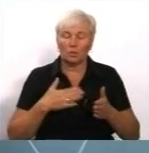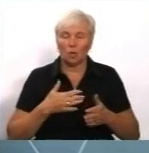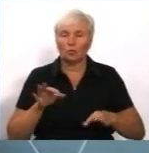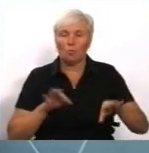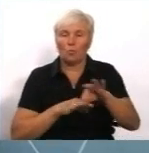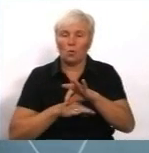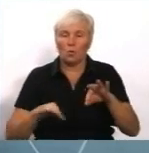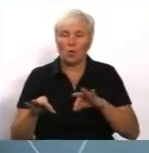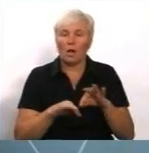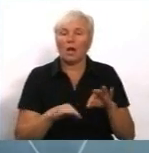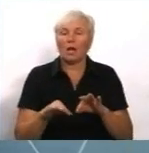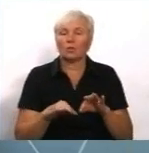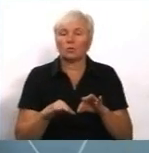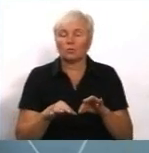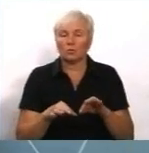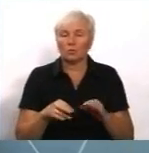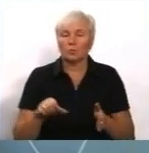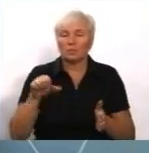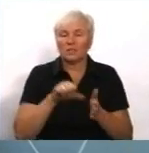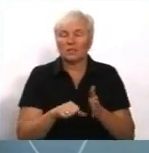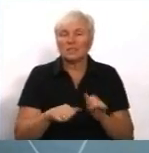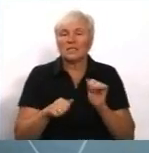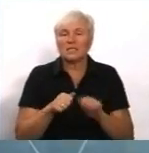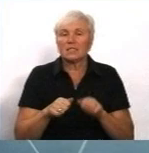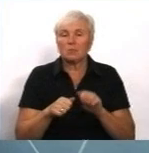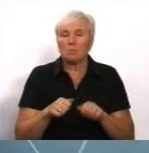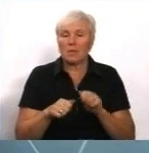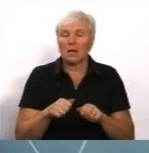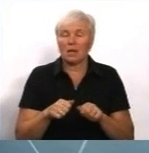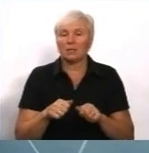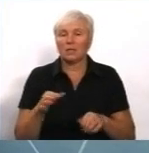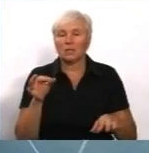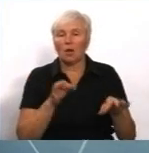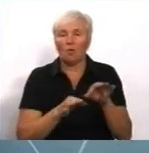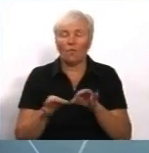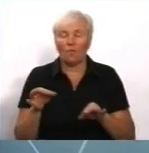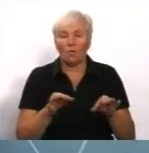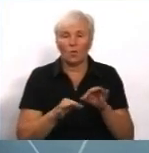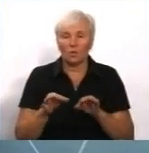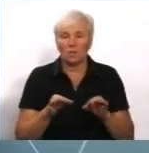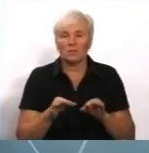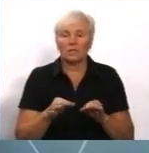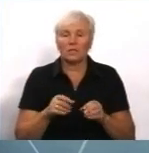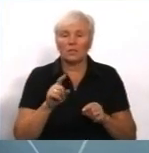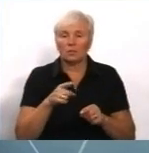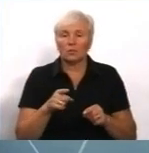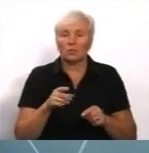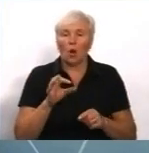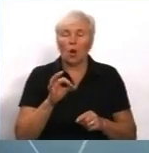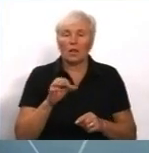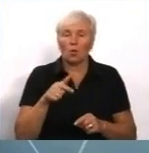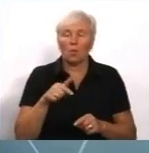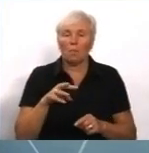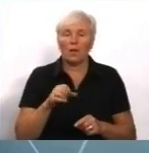Слово надається присутнім в студії експертам для того, аби вони озвучили свої запитання. Отож, Олена Гумена,